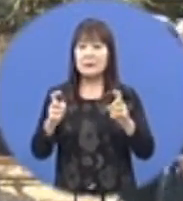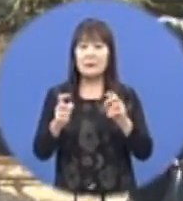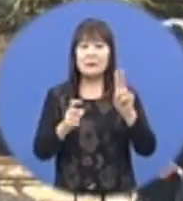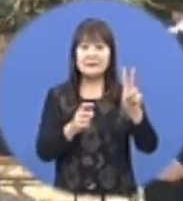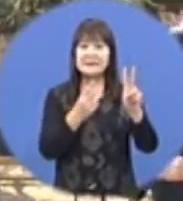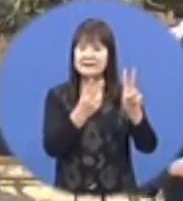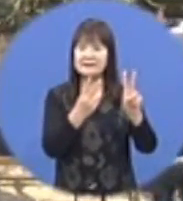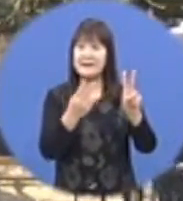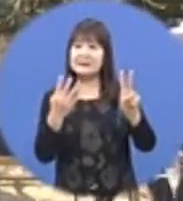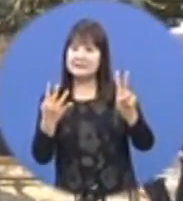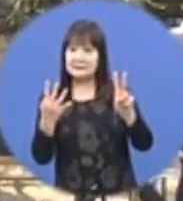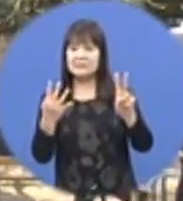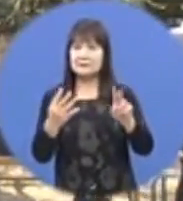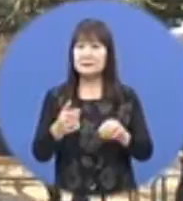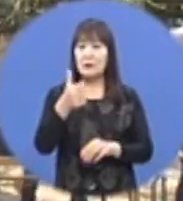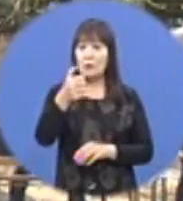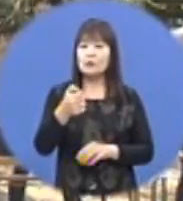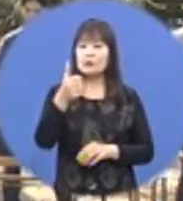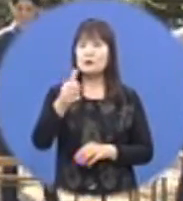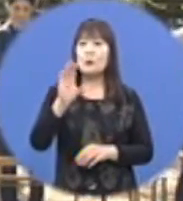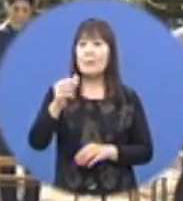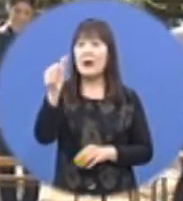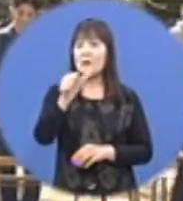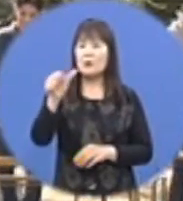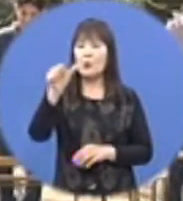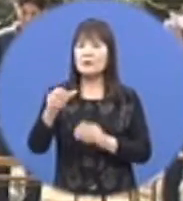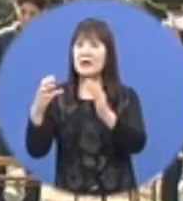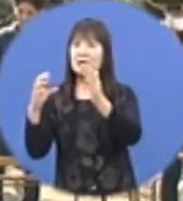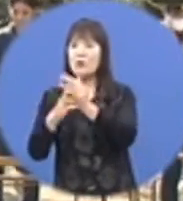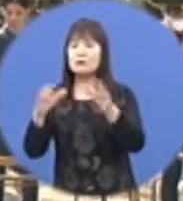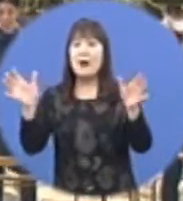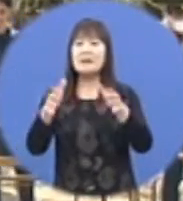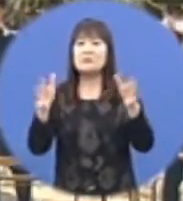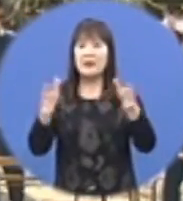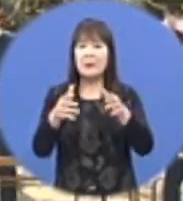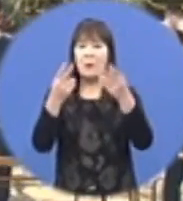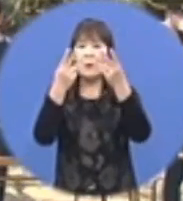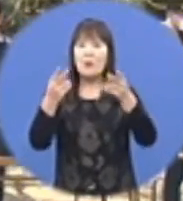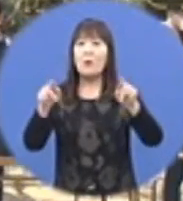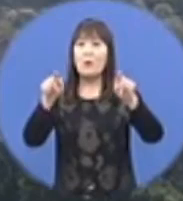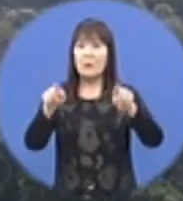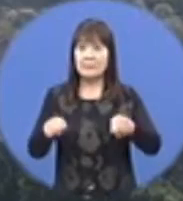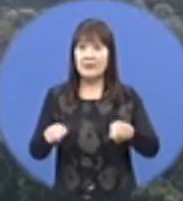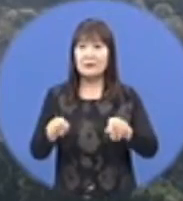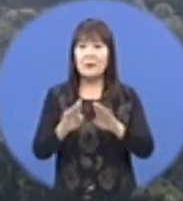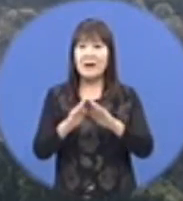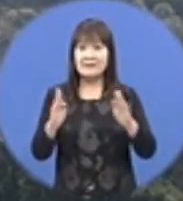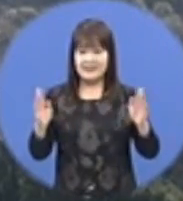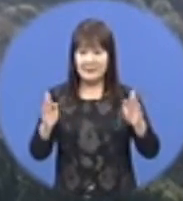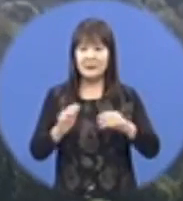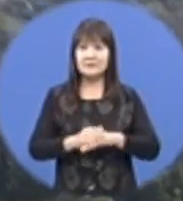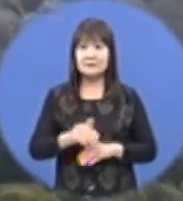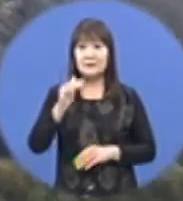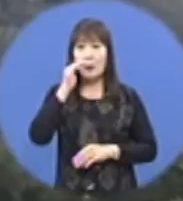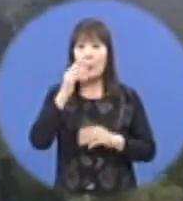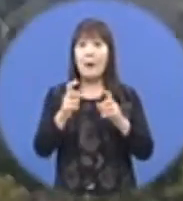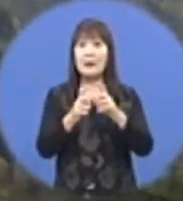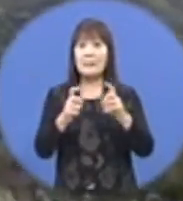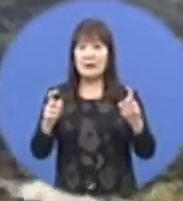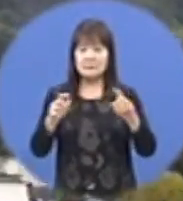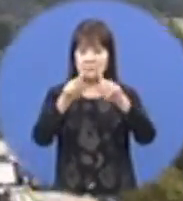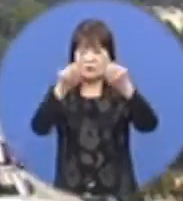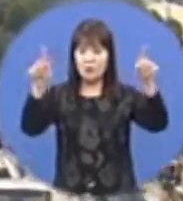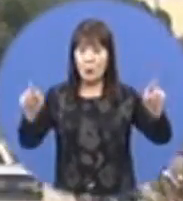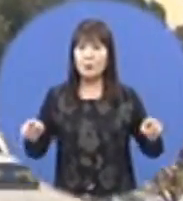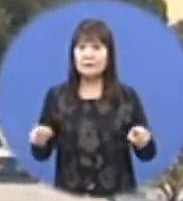人が忍び大集合、55万5000石を集めようというイベントを開催しております。和歌山城を大き